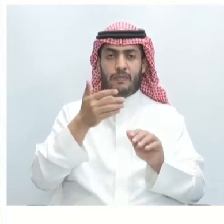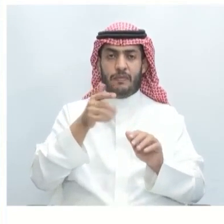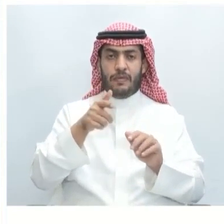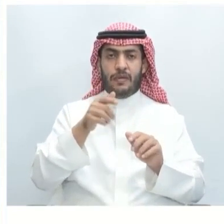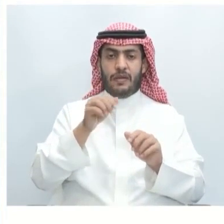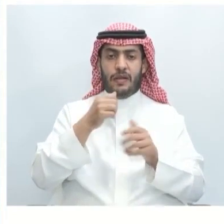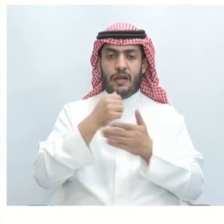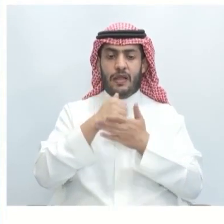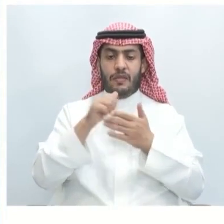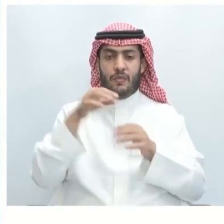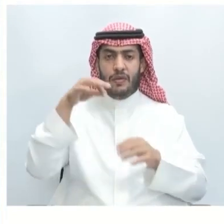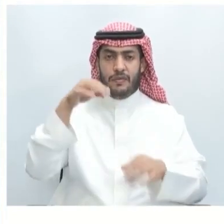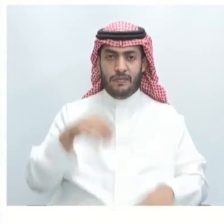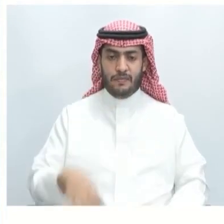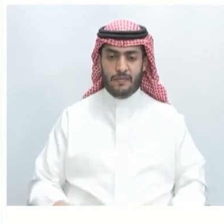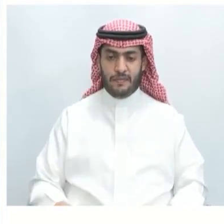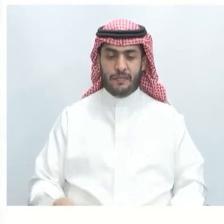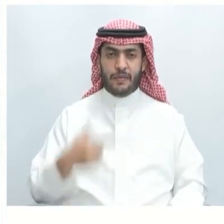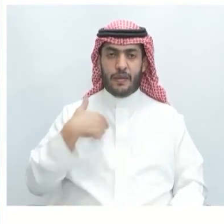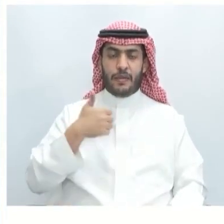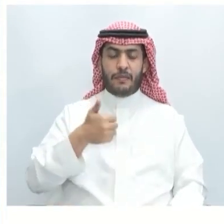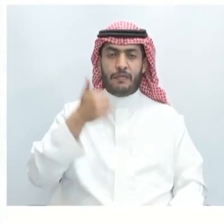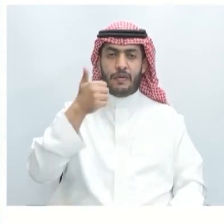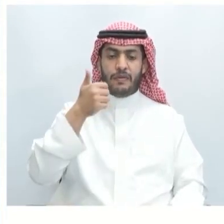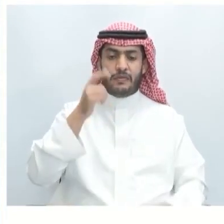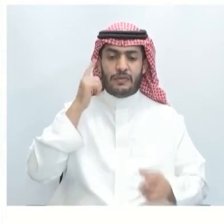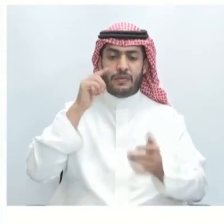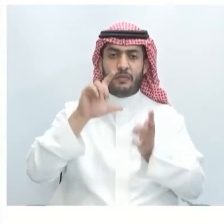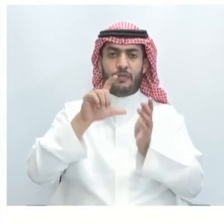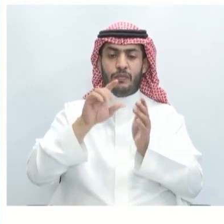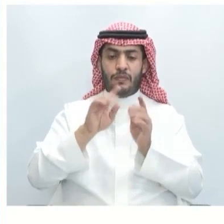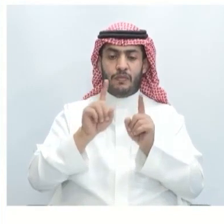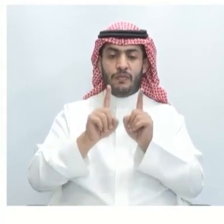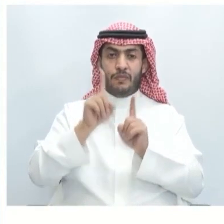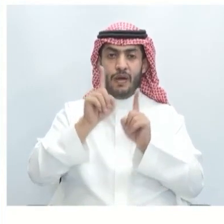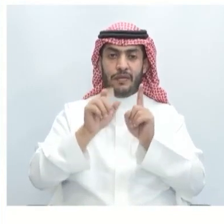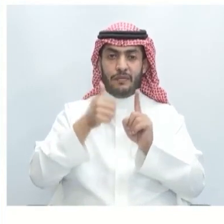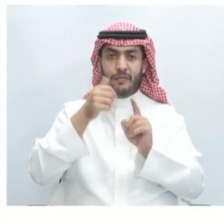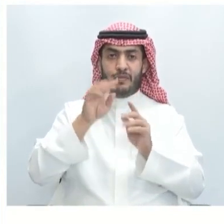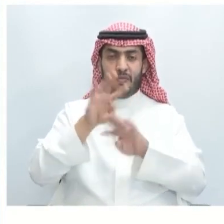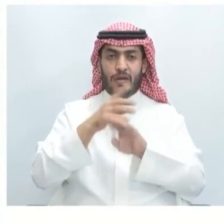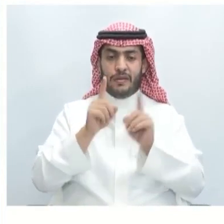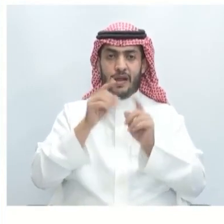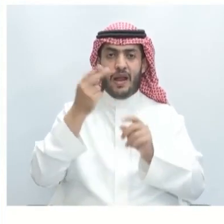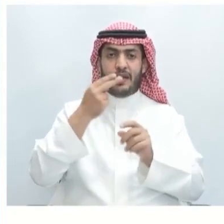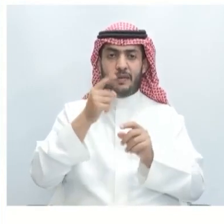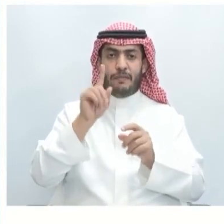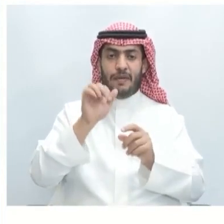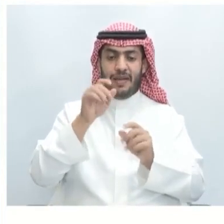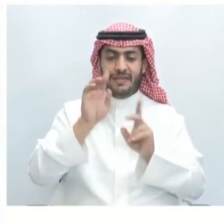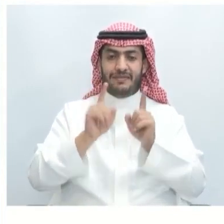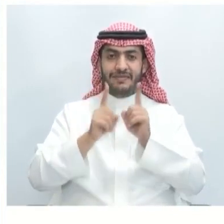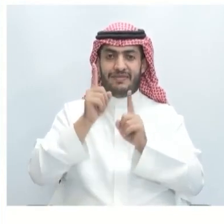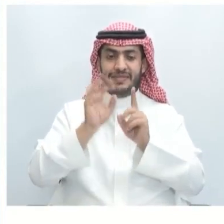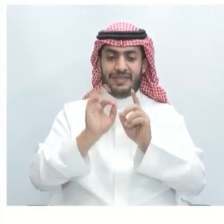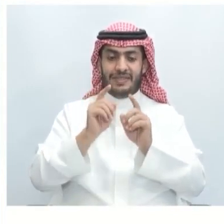هذه الورقه ايضا نستطيع اعداد مخطط بياني نستطيع ان نحول الملخص الى رسوم بيانيه من